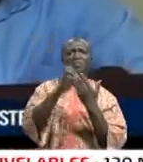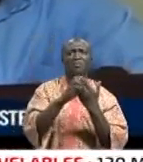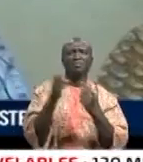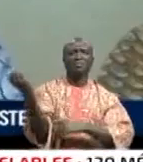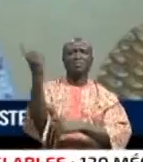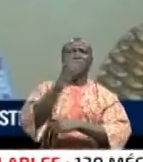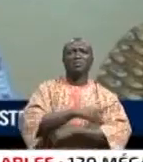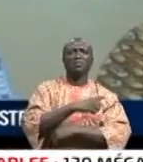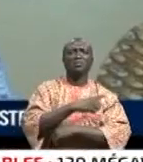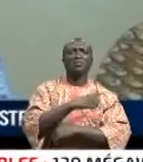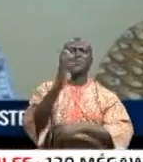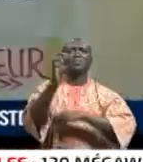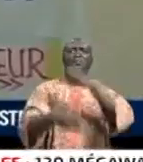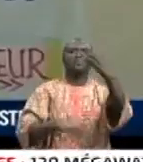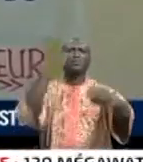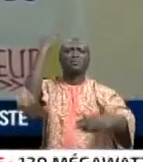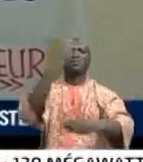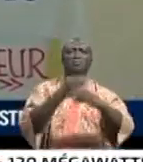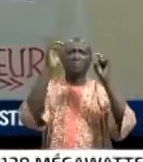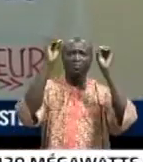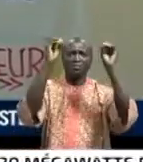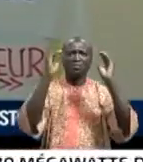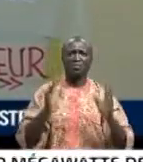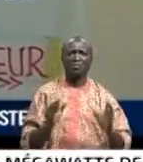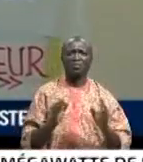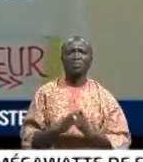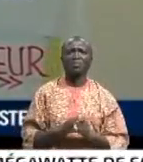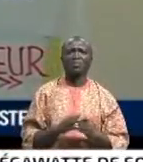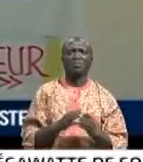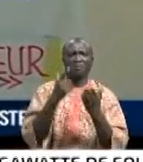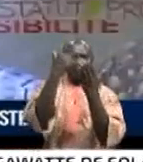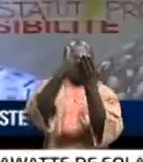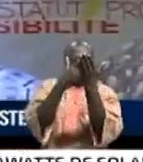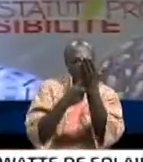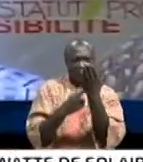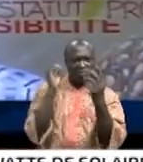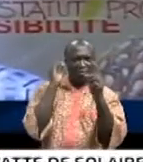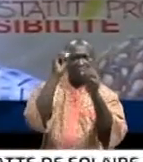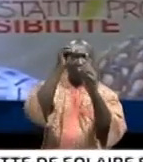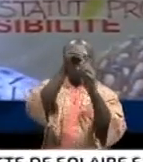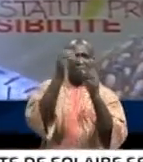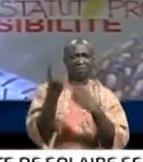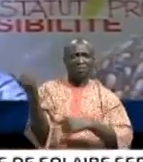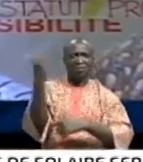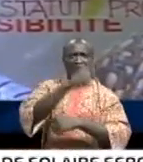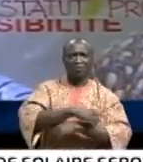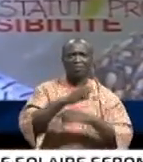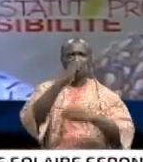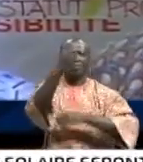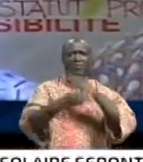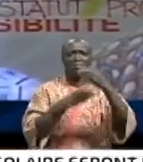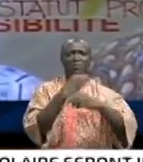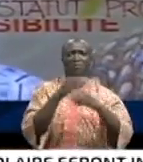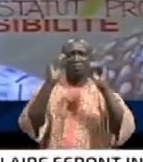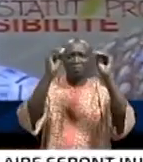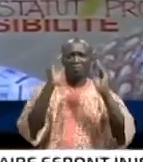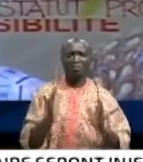ses acteurs liste leurs objectifs lancer et la Journée mondiale des enseignants